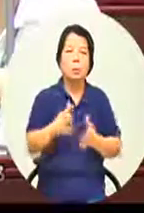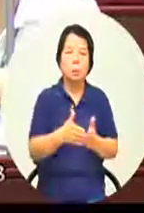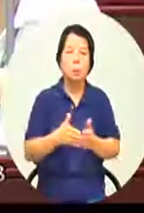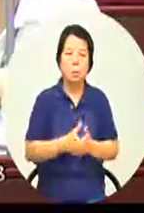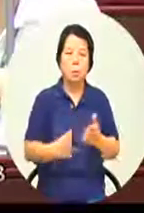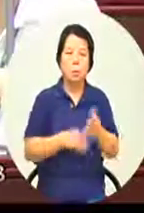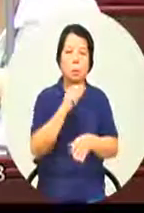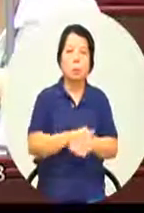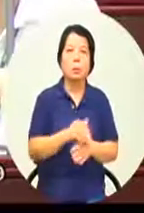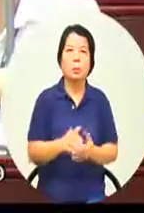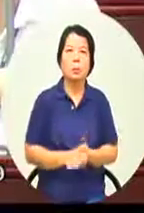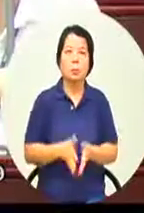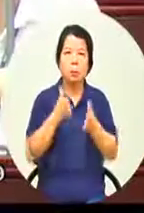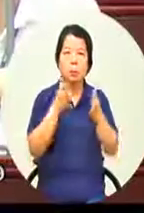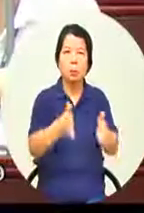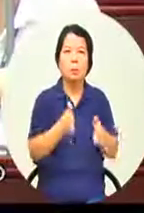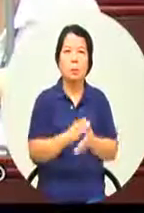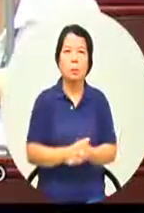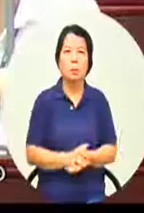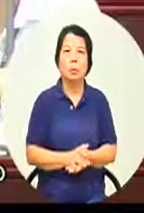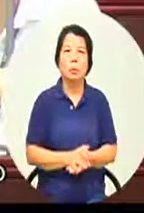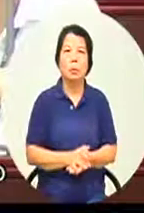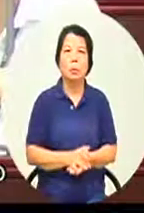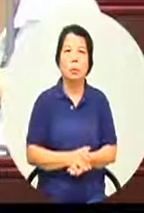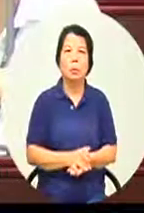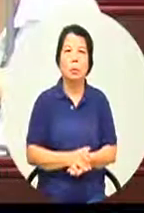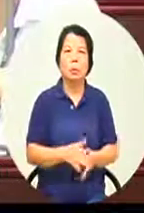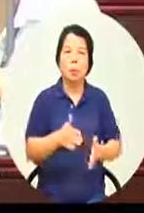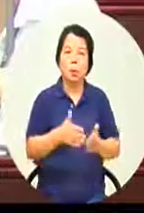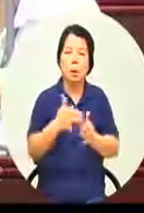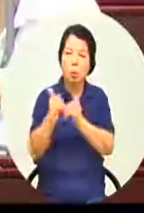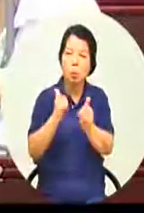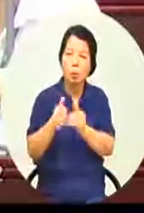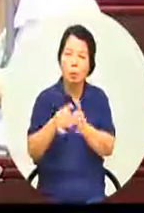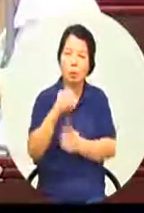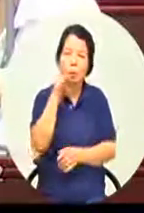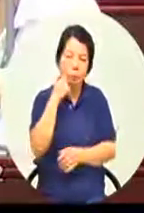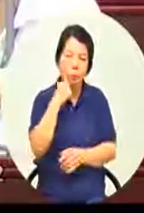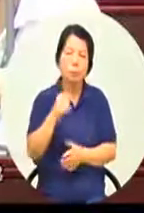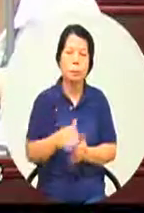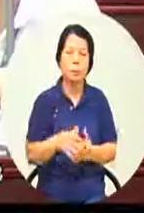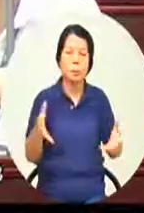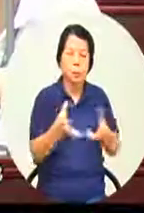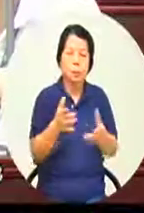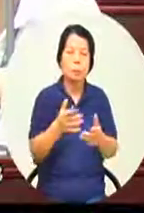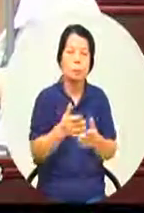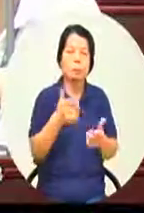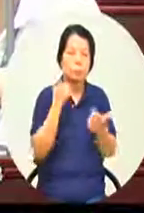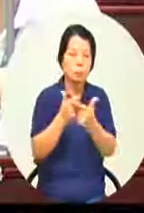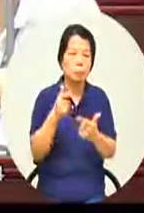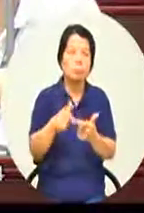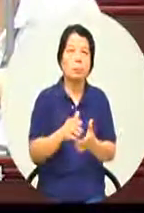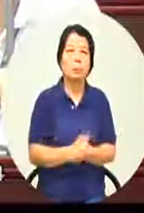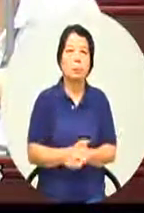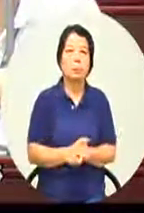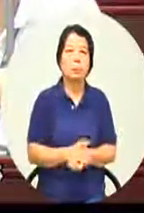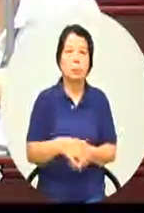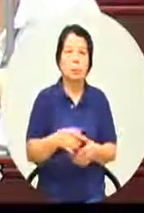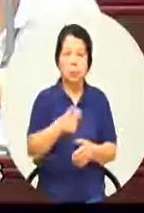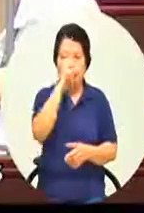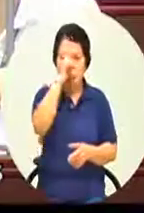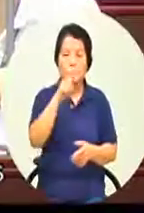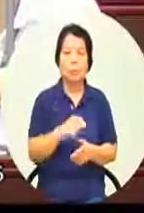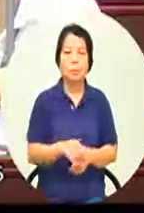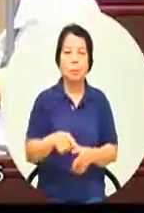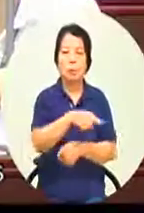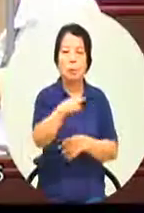成。那么这个部分当然还是得要民众他有意愿来一起配合。我们的期望是希望大家